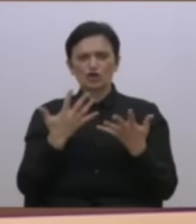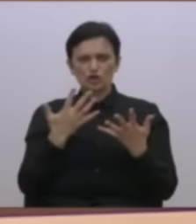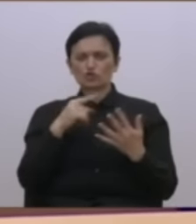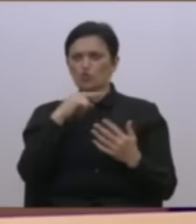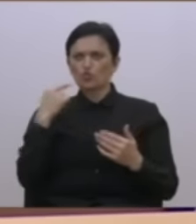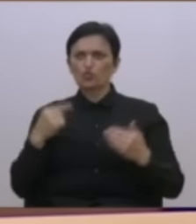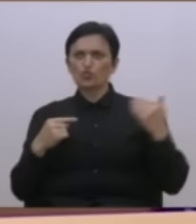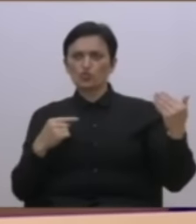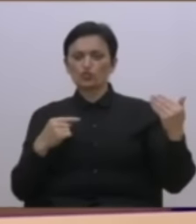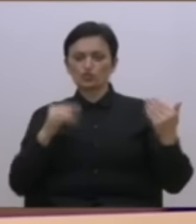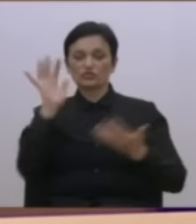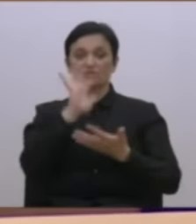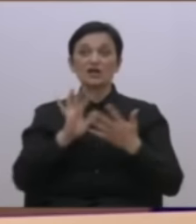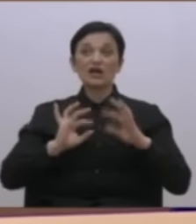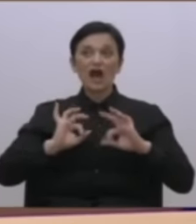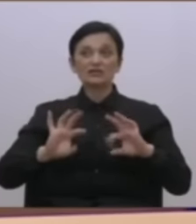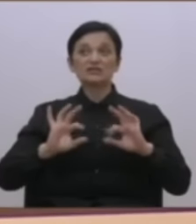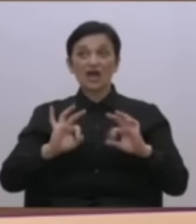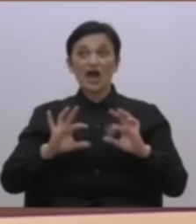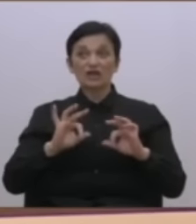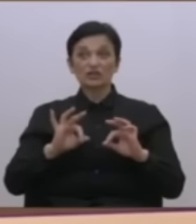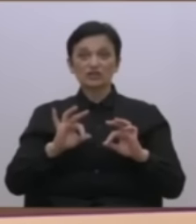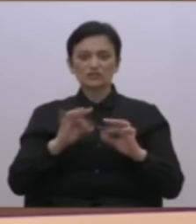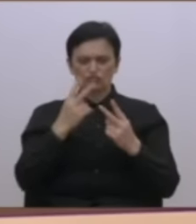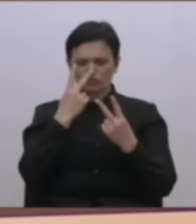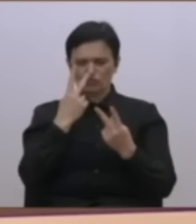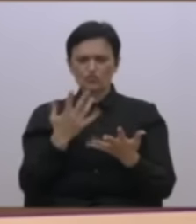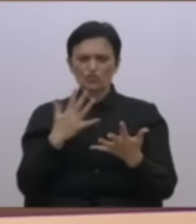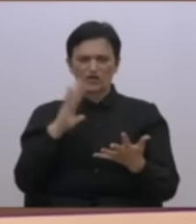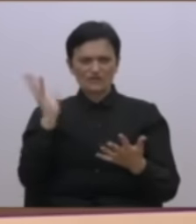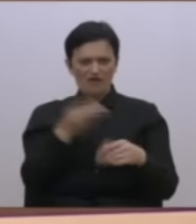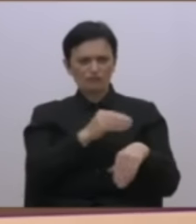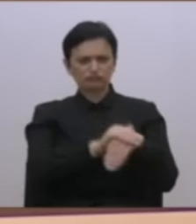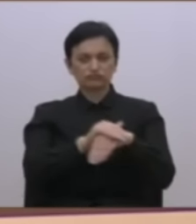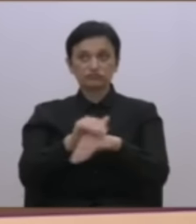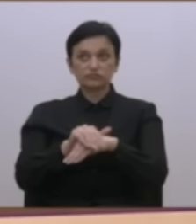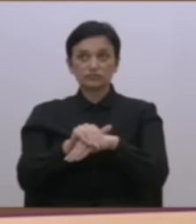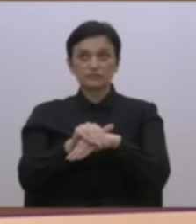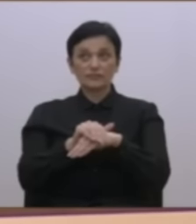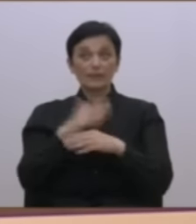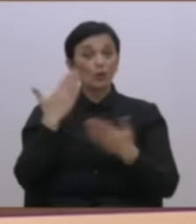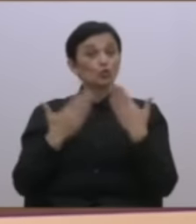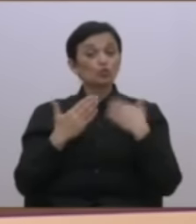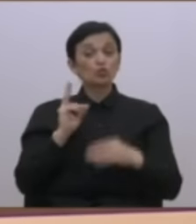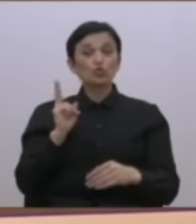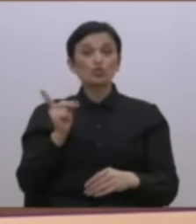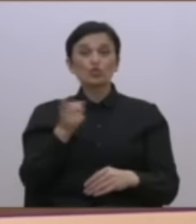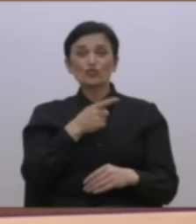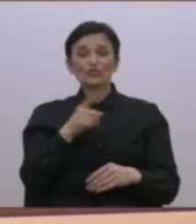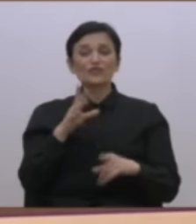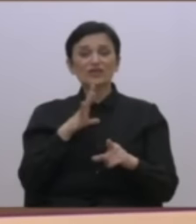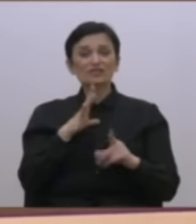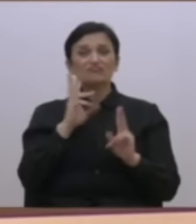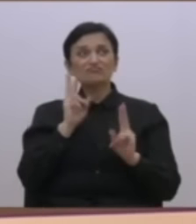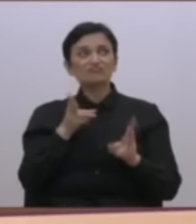Prorusulma Ganzkhadebebma Nateli Mopina Qvelapers Tuki Vinve Gulukpilo Iqo Kveqanashi